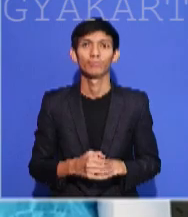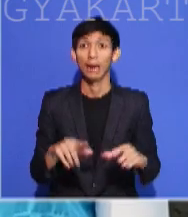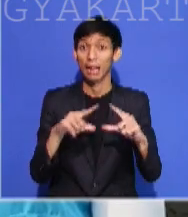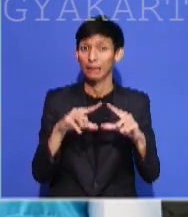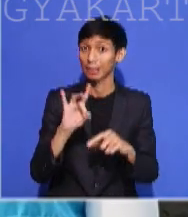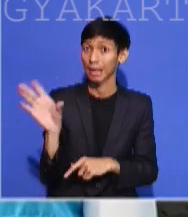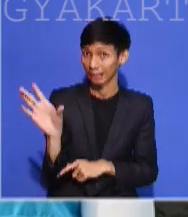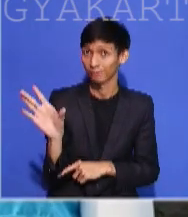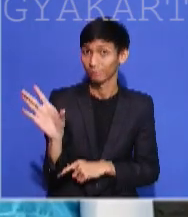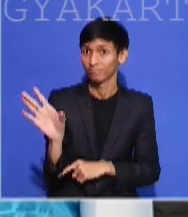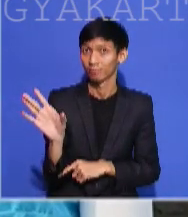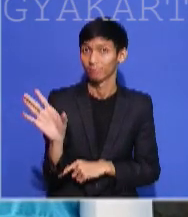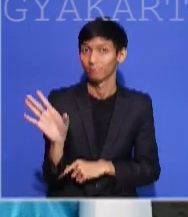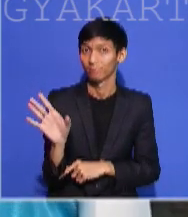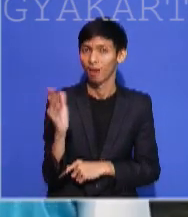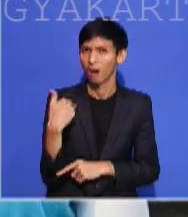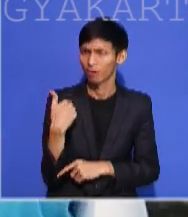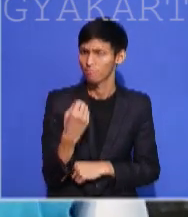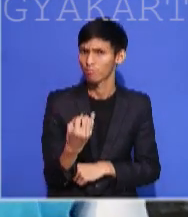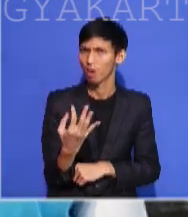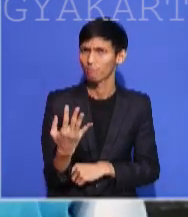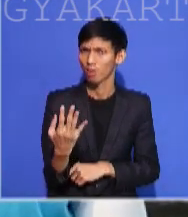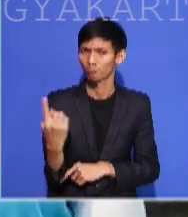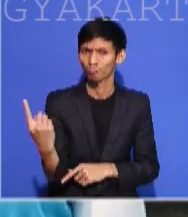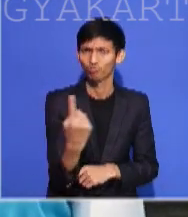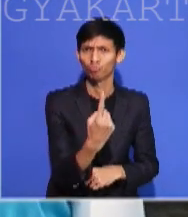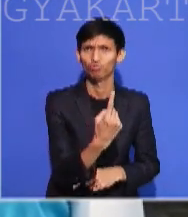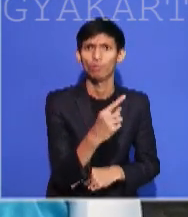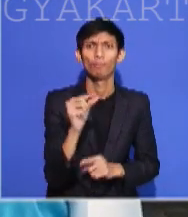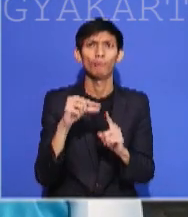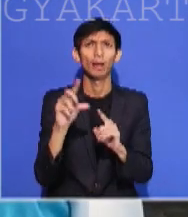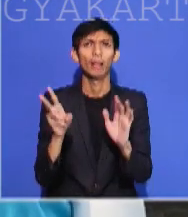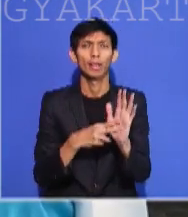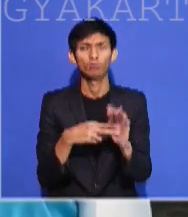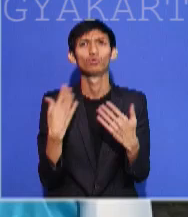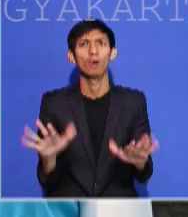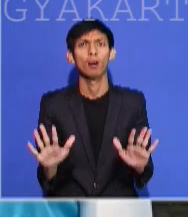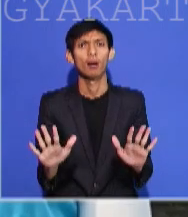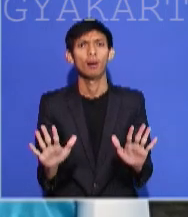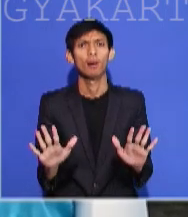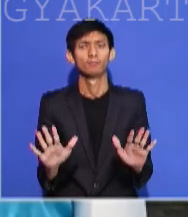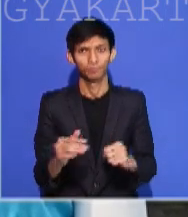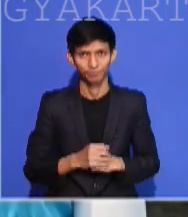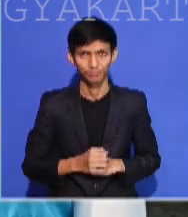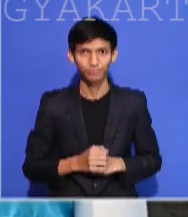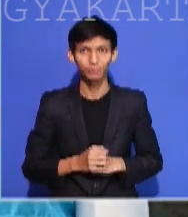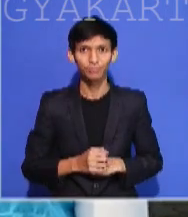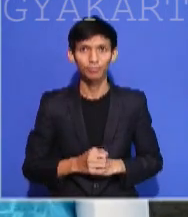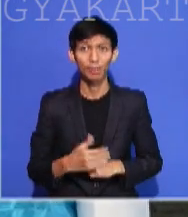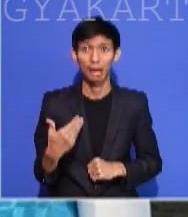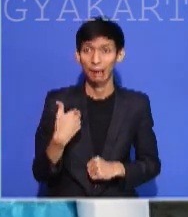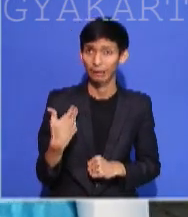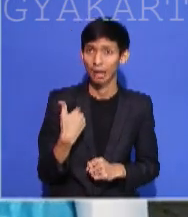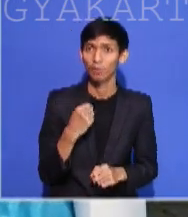UGB sudah tersedia di masing-masing ee ULP jadi sudah siap ready digunakan kemudian genset